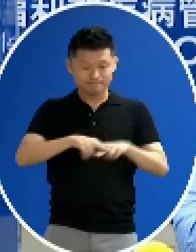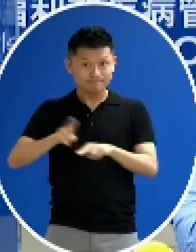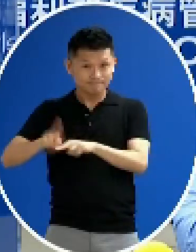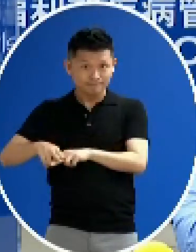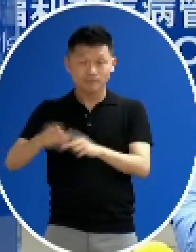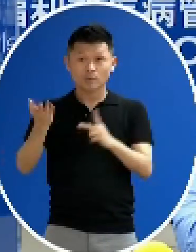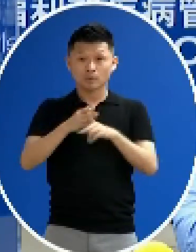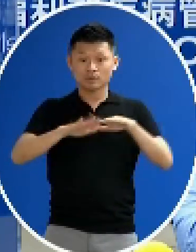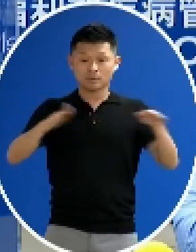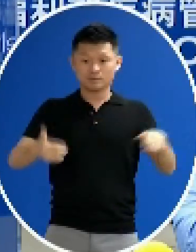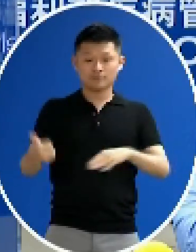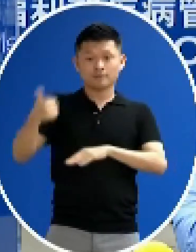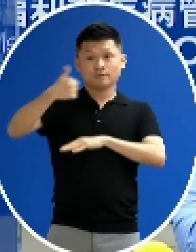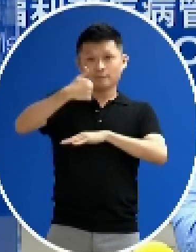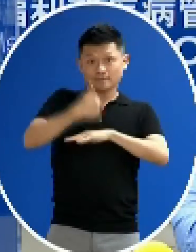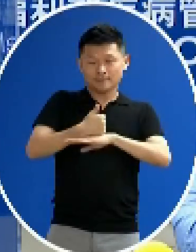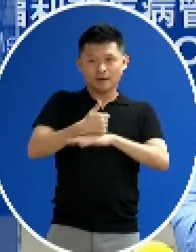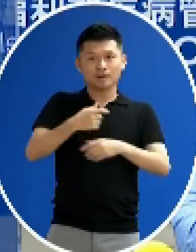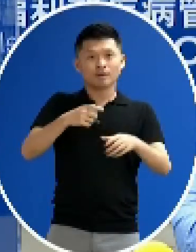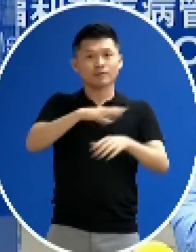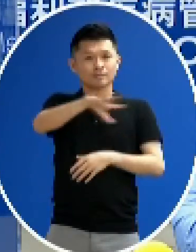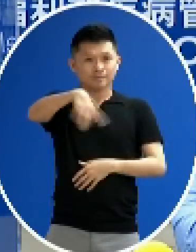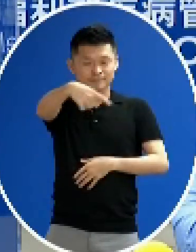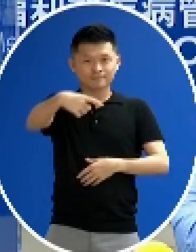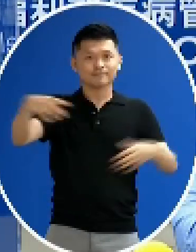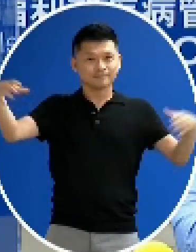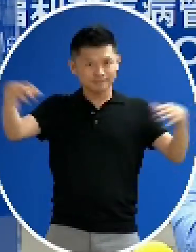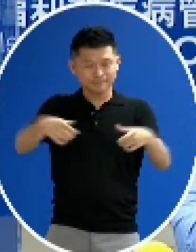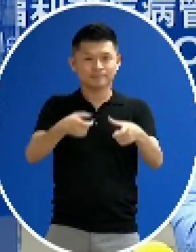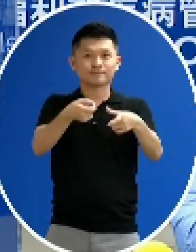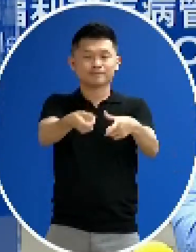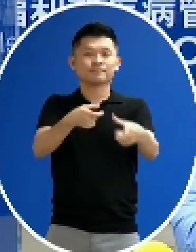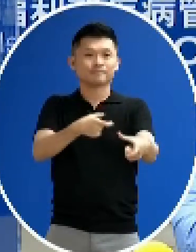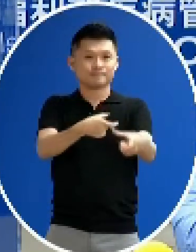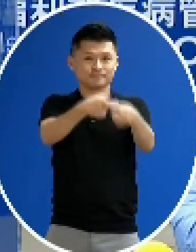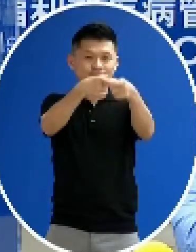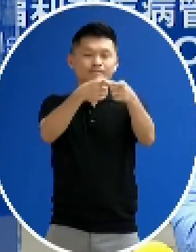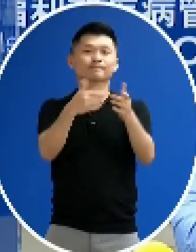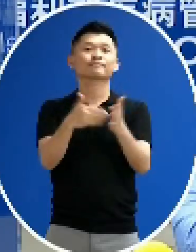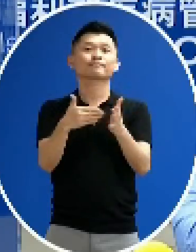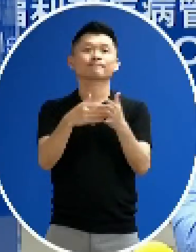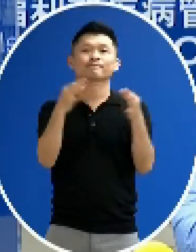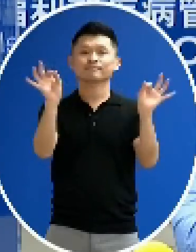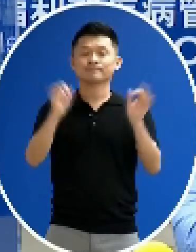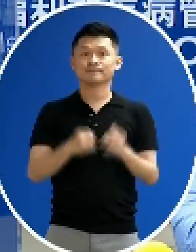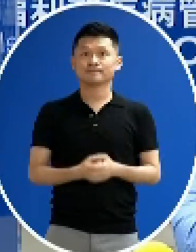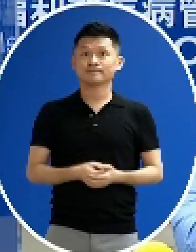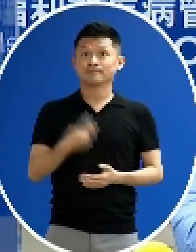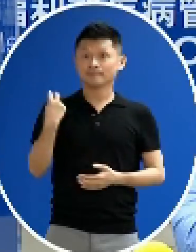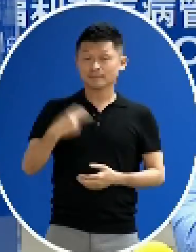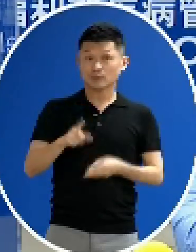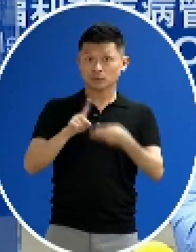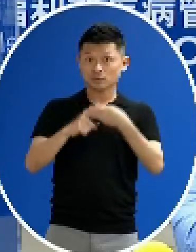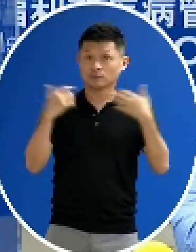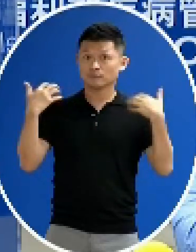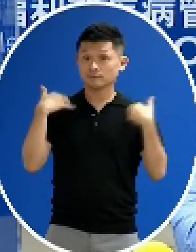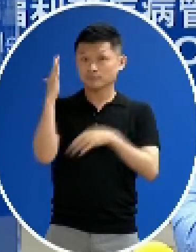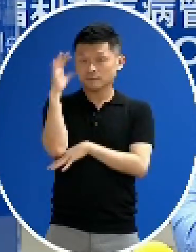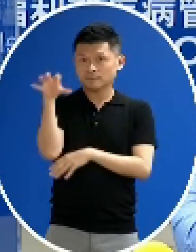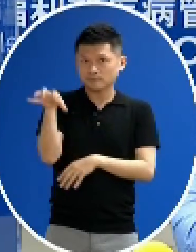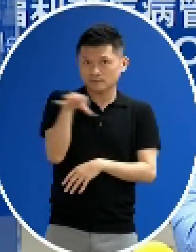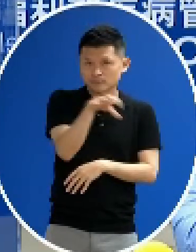在台上哈统一的来敬酒，那在哈另外在符合主管单位防疫管